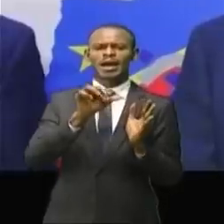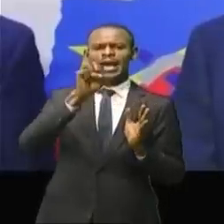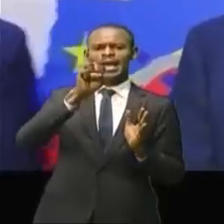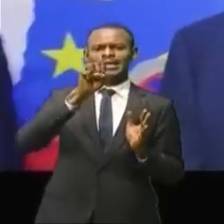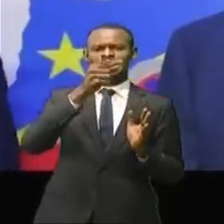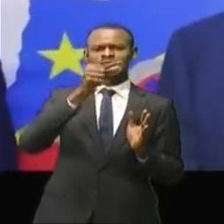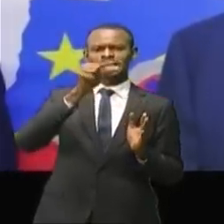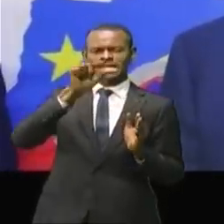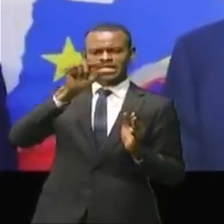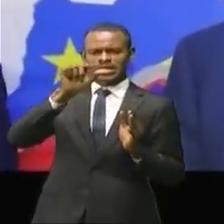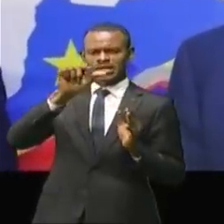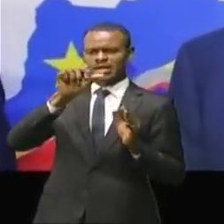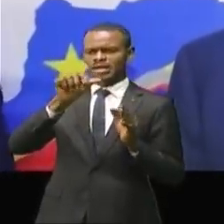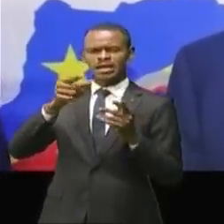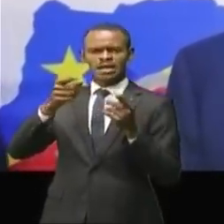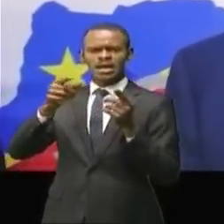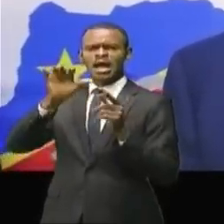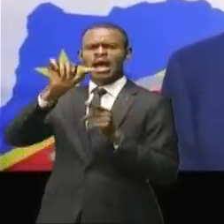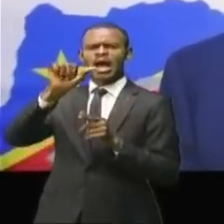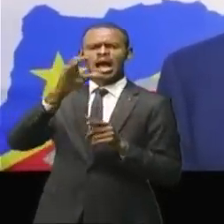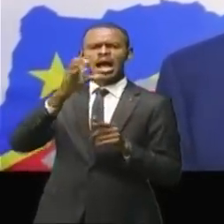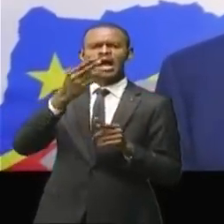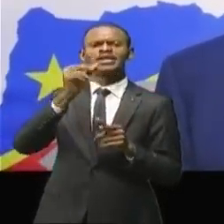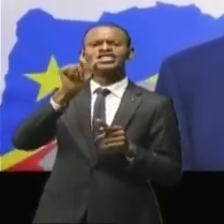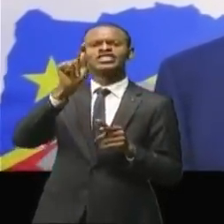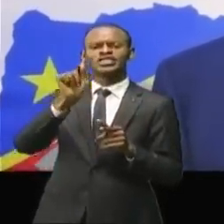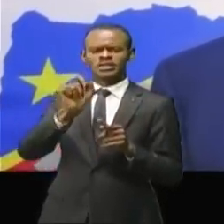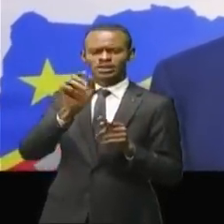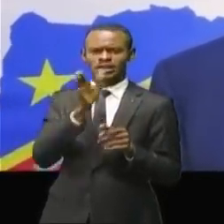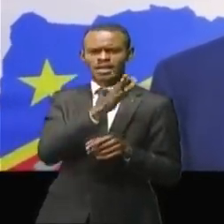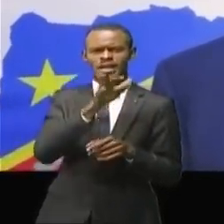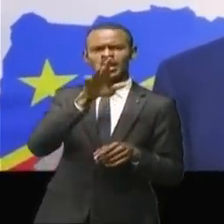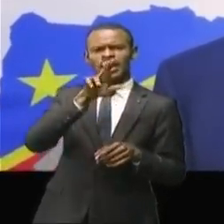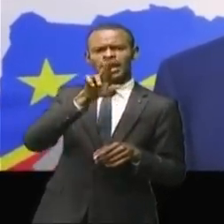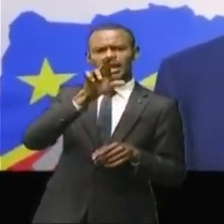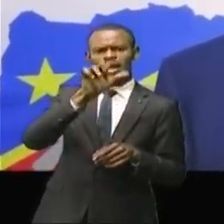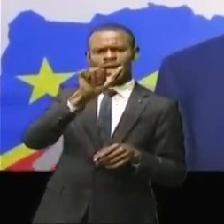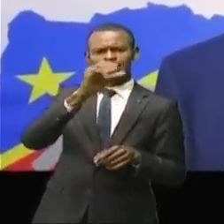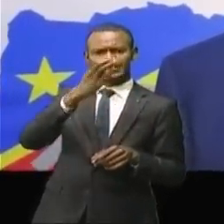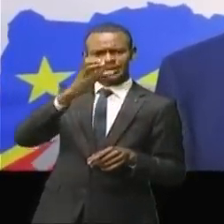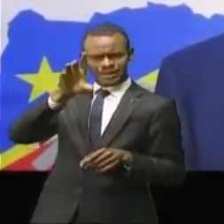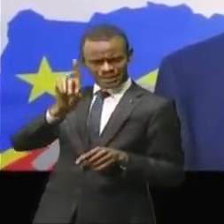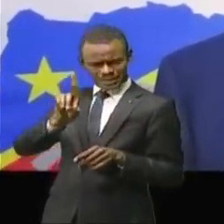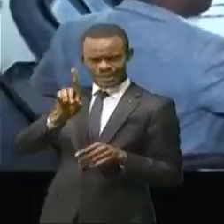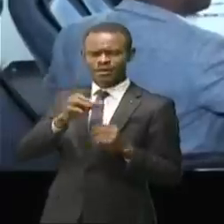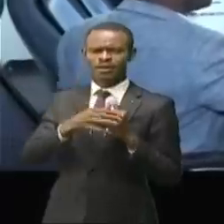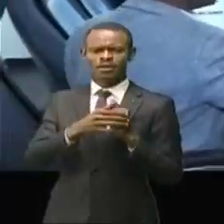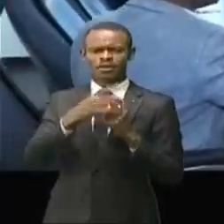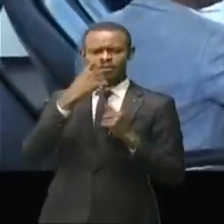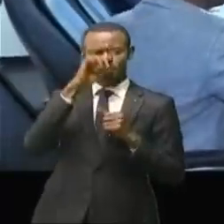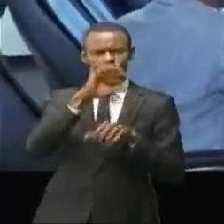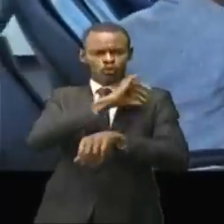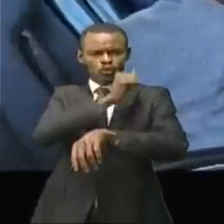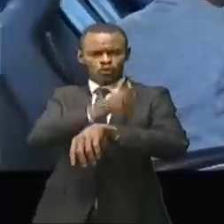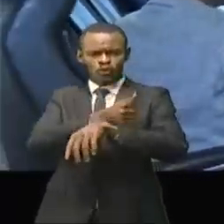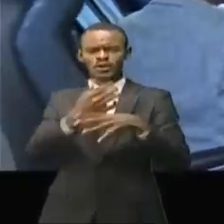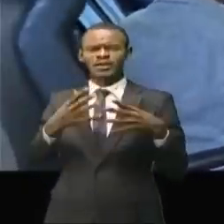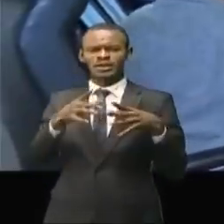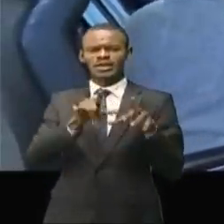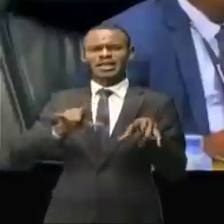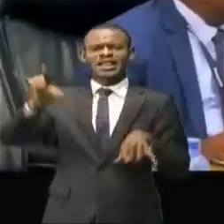de l'IATA et par le RACD de l'autorité d'aviation civile du Congo